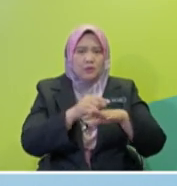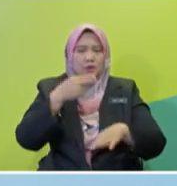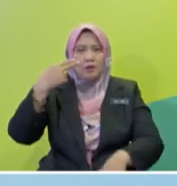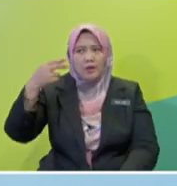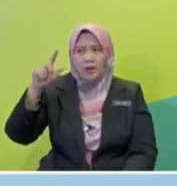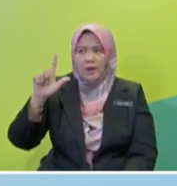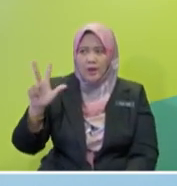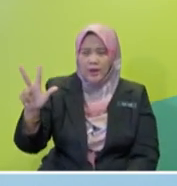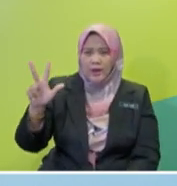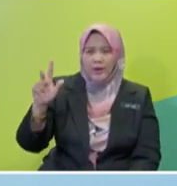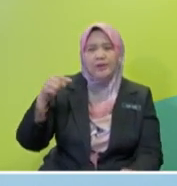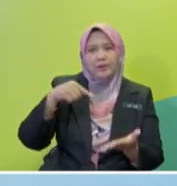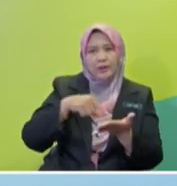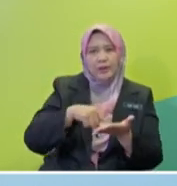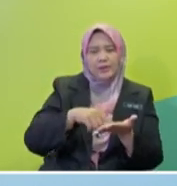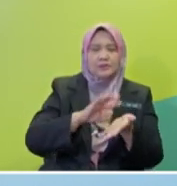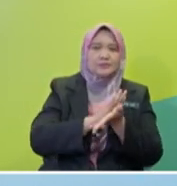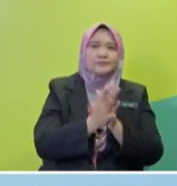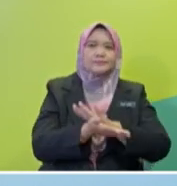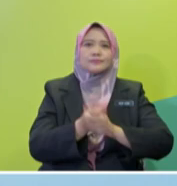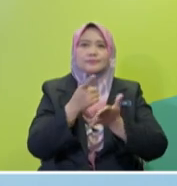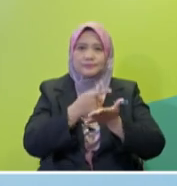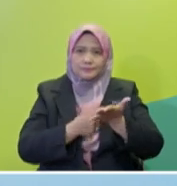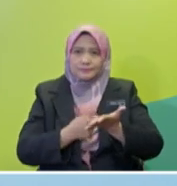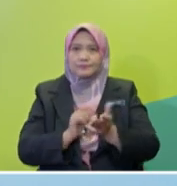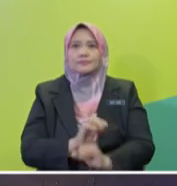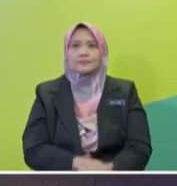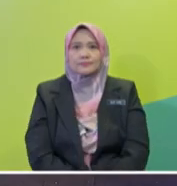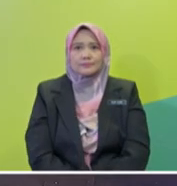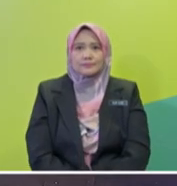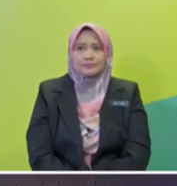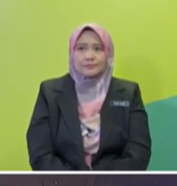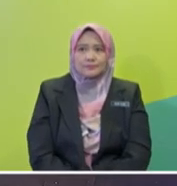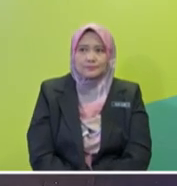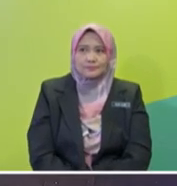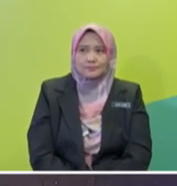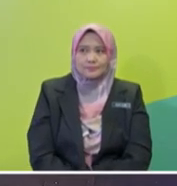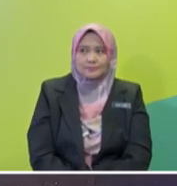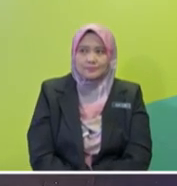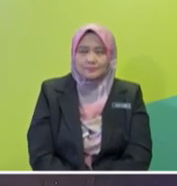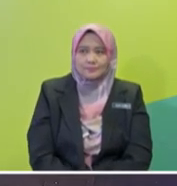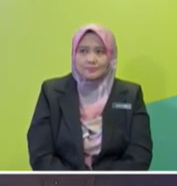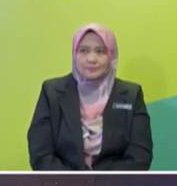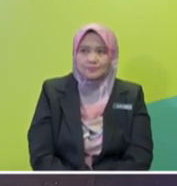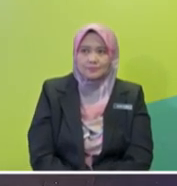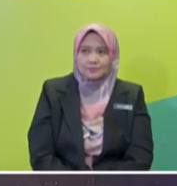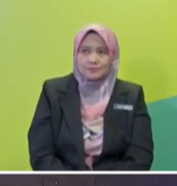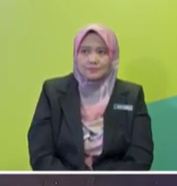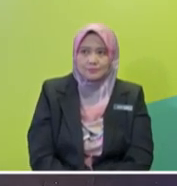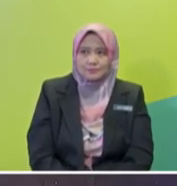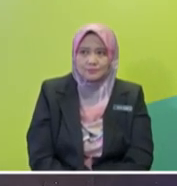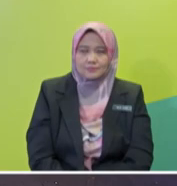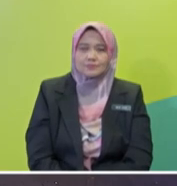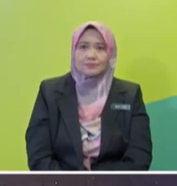Inilah dia yang sesuai dan nampak menarik oke itu saja Oke baiklah saya untuk